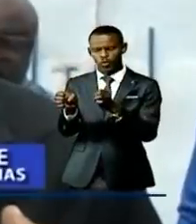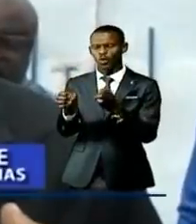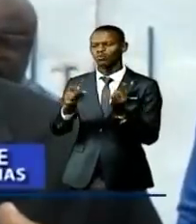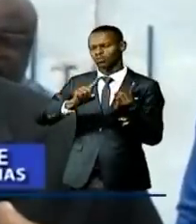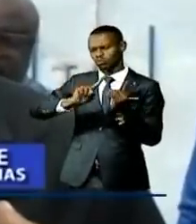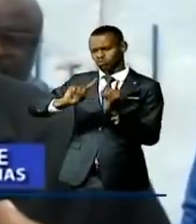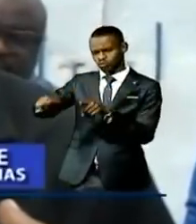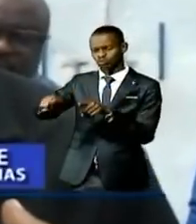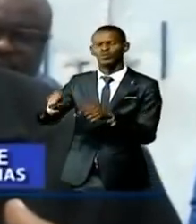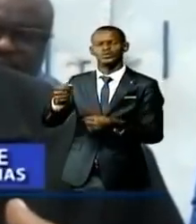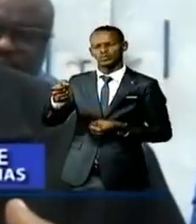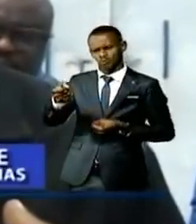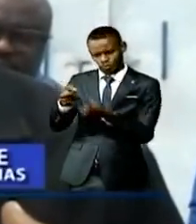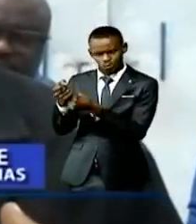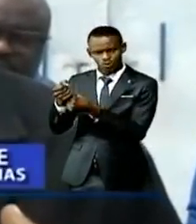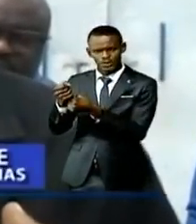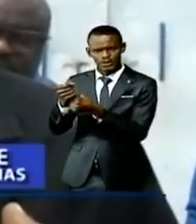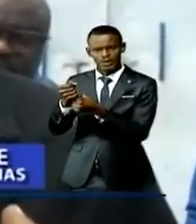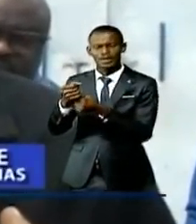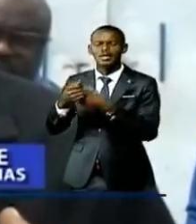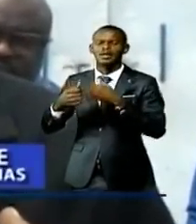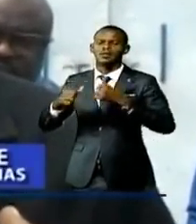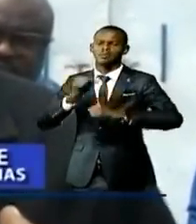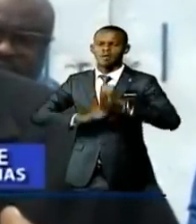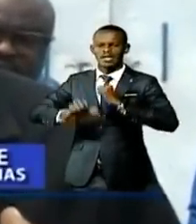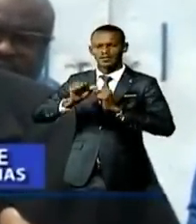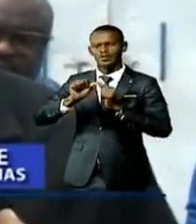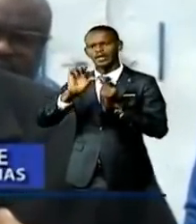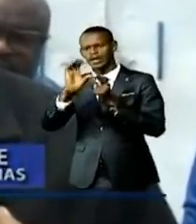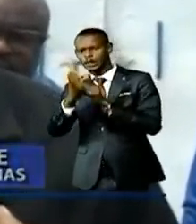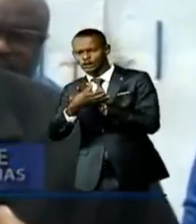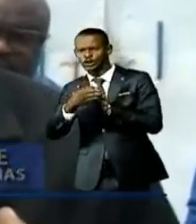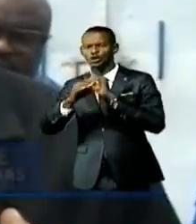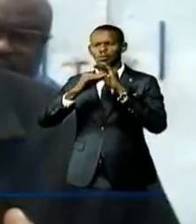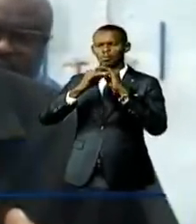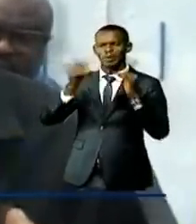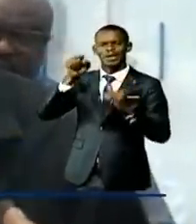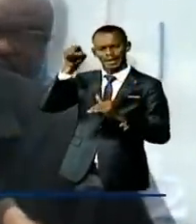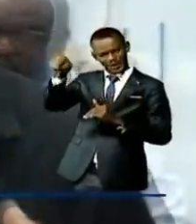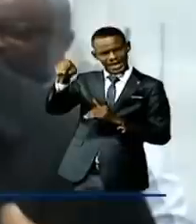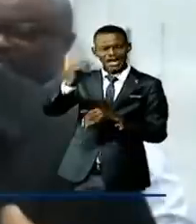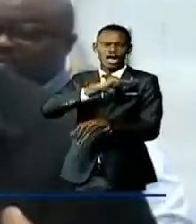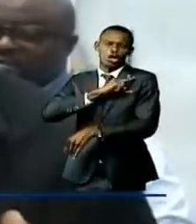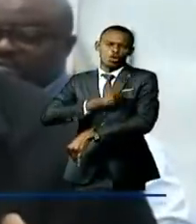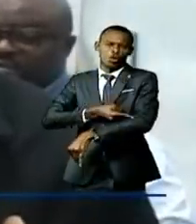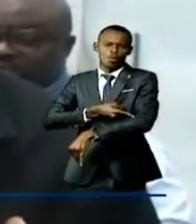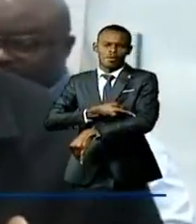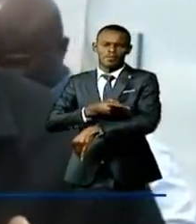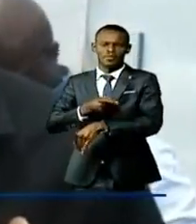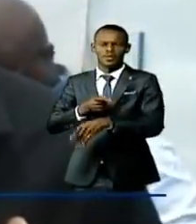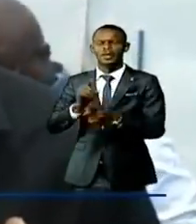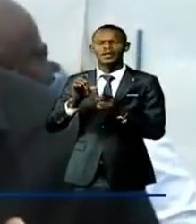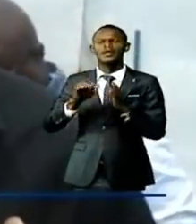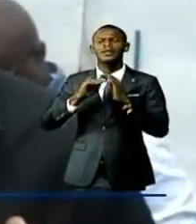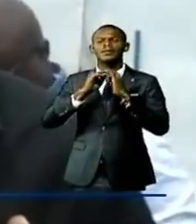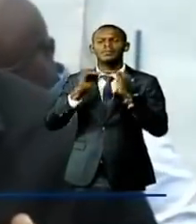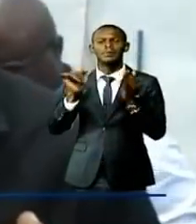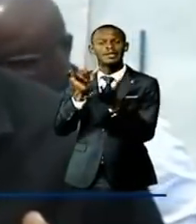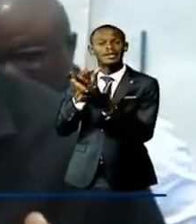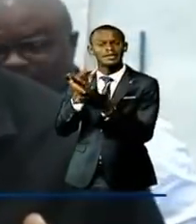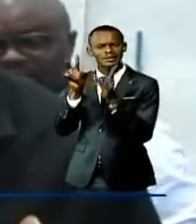paix et la culture, et c'est pourquoi nous venons aussi, nous, assister à ces grandes fêtes. C'est la paix, la raison même du